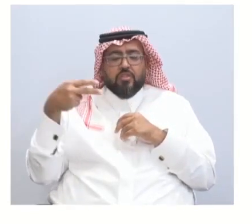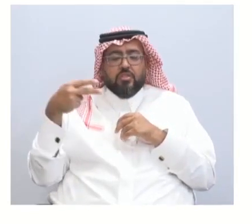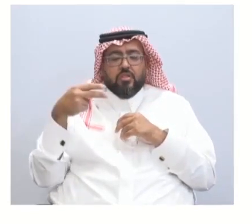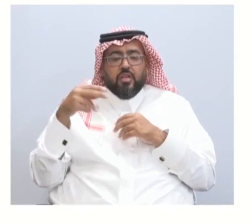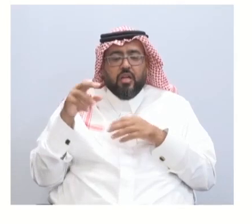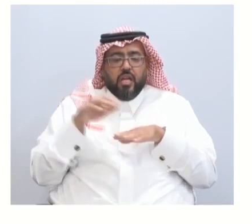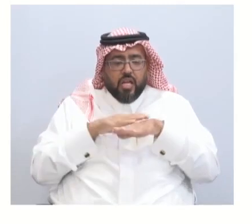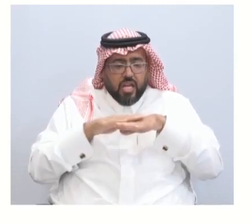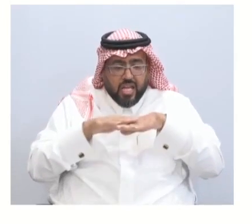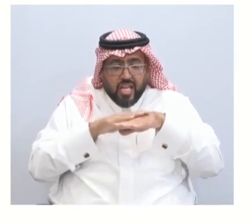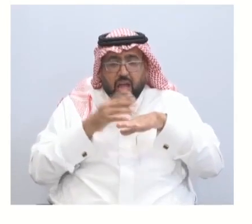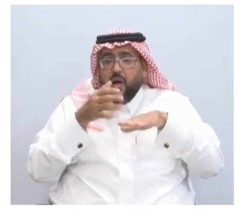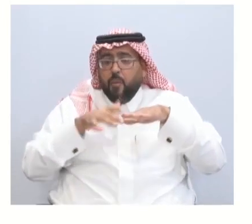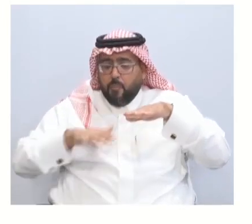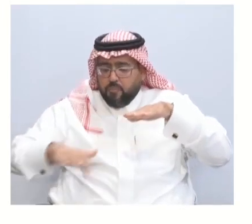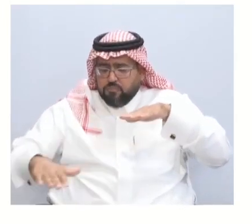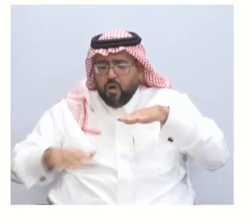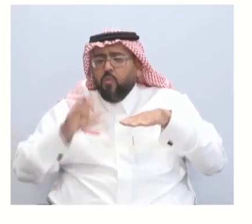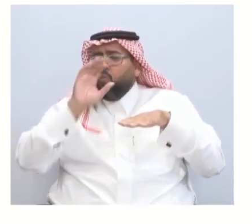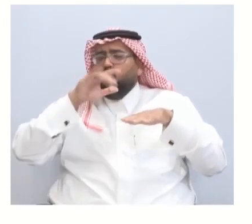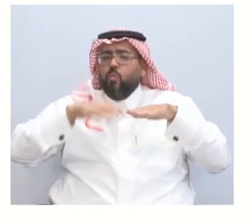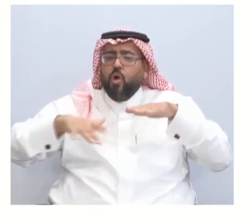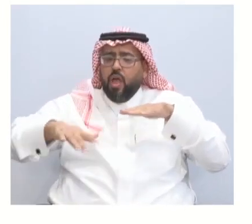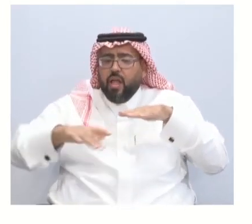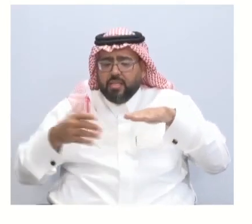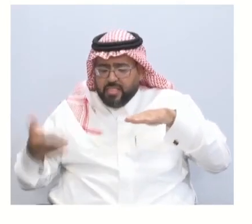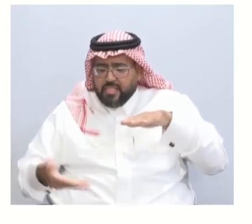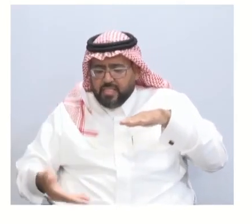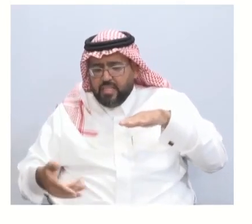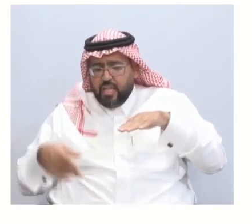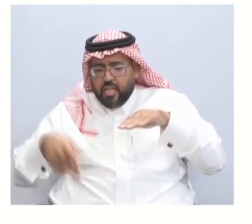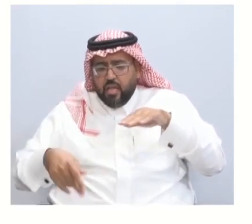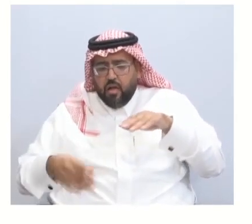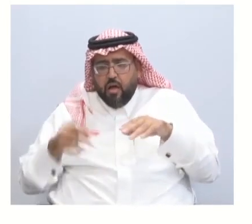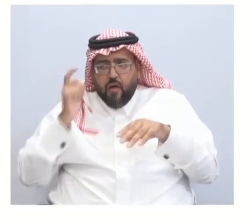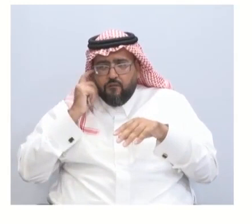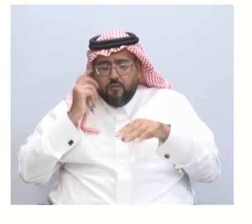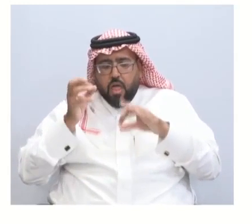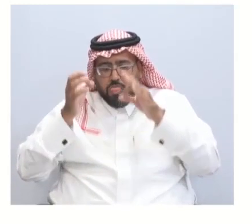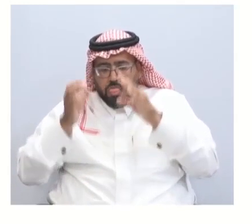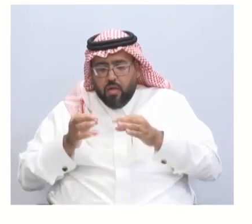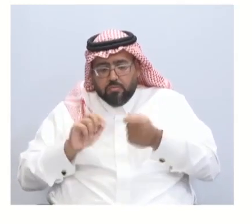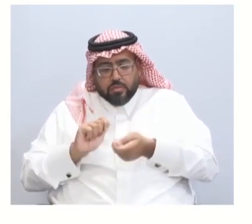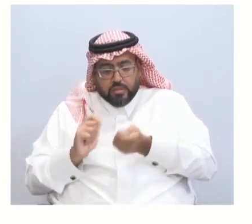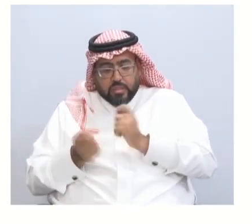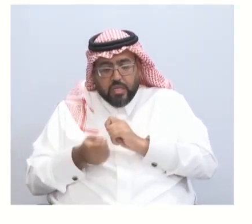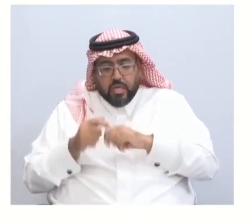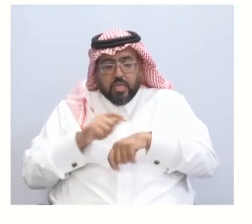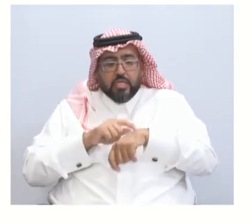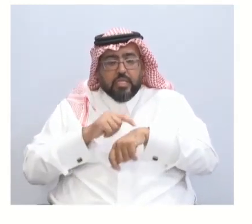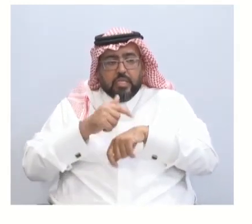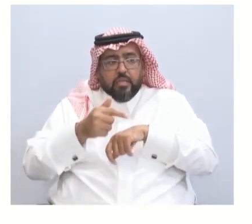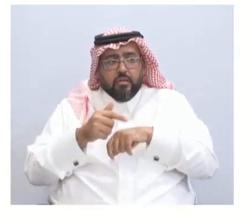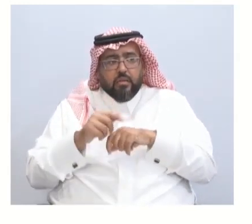قيعان المحيطات والقارات هي معالم ثابته لا تتغير مع